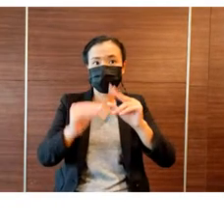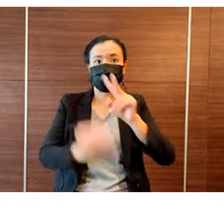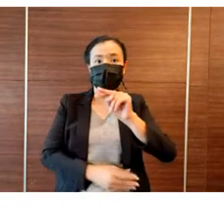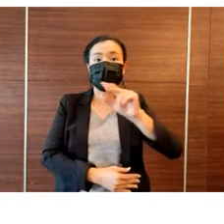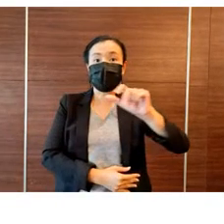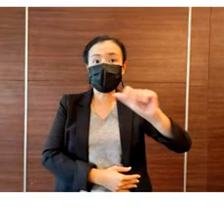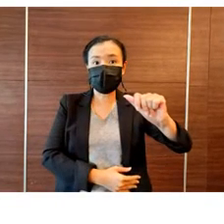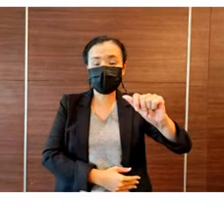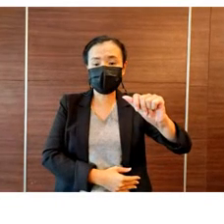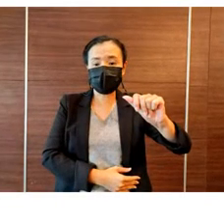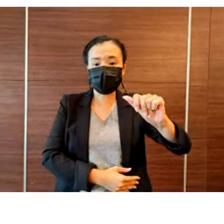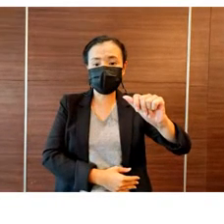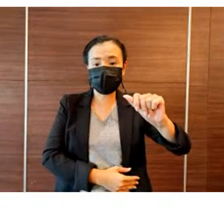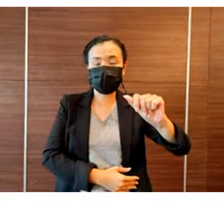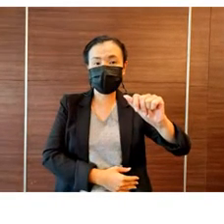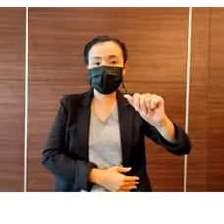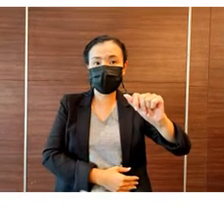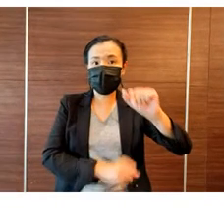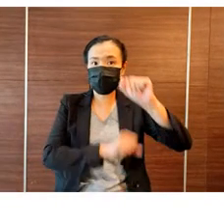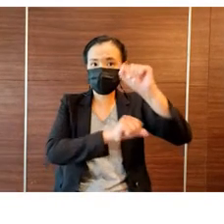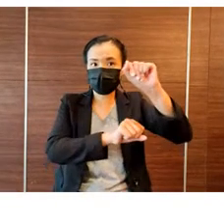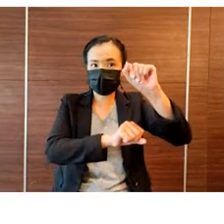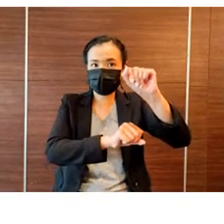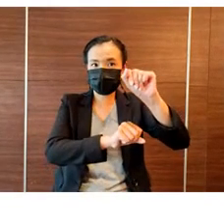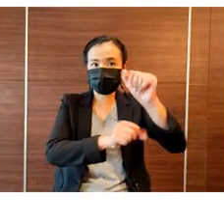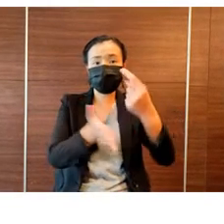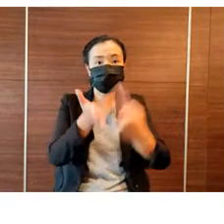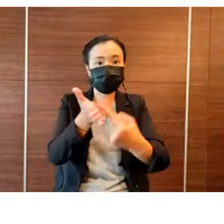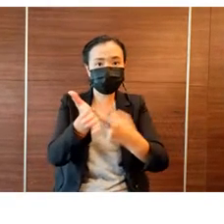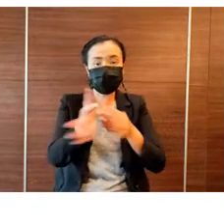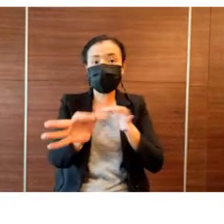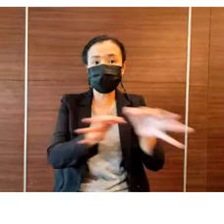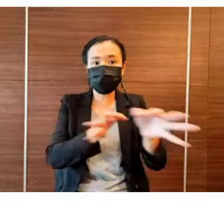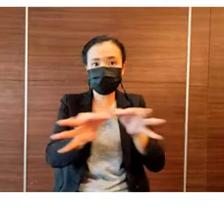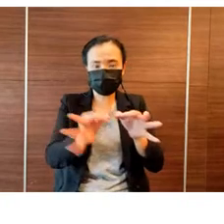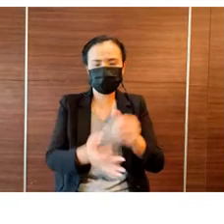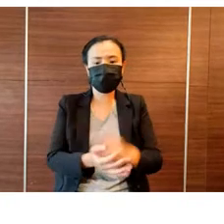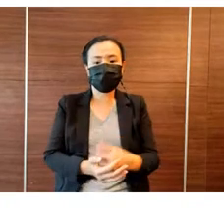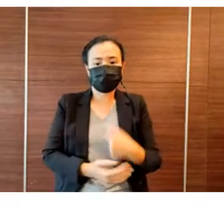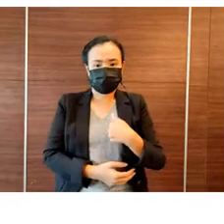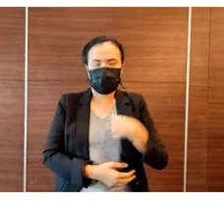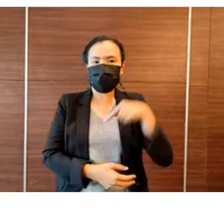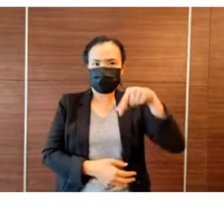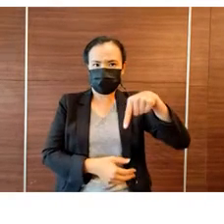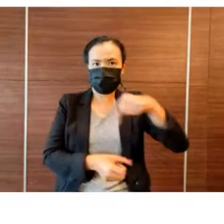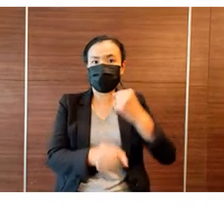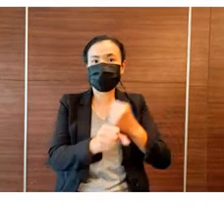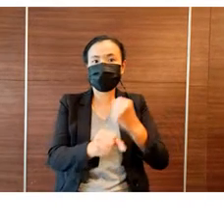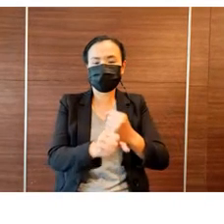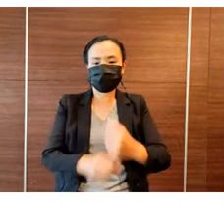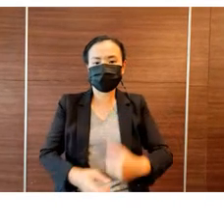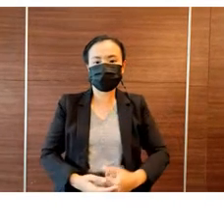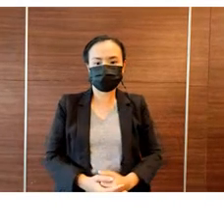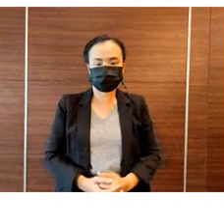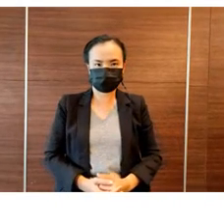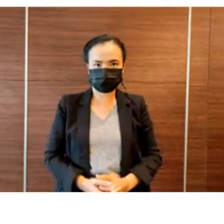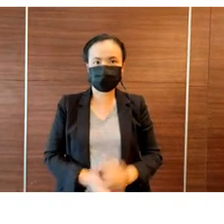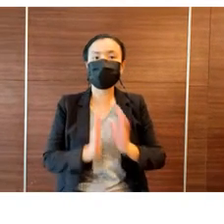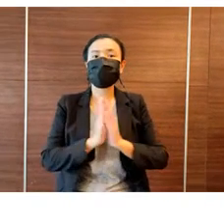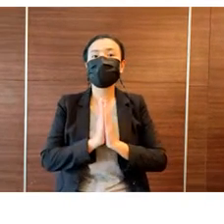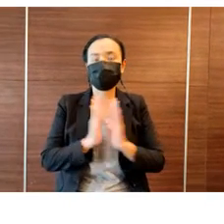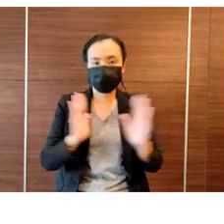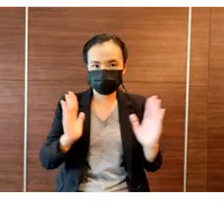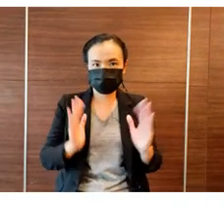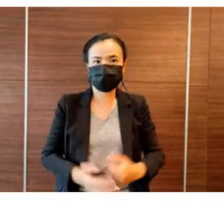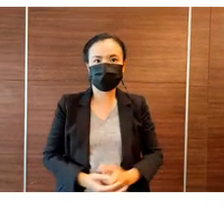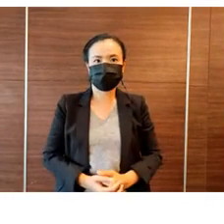ไว้อยู่ในสถานที่คำปรึกษาซึ่งอันนี้ผมว่าเป็นสิ่งที่มันจะต้องเกิดขึ้น ขอบคุณค่ะต่อไป